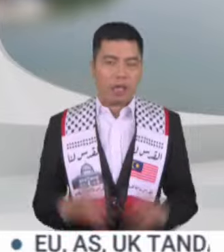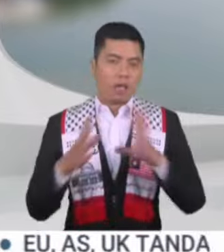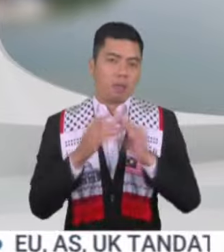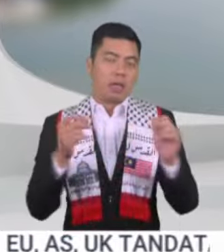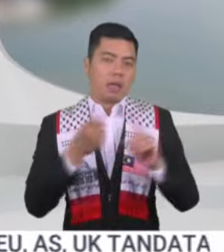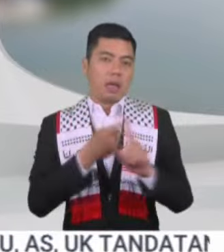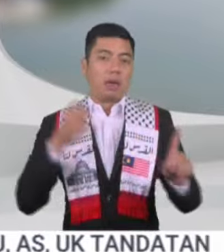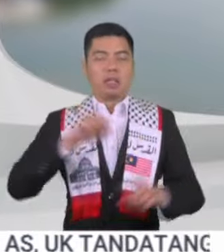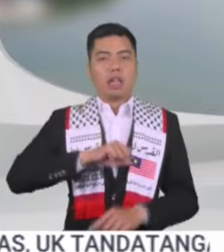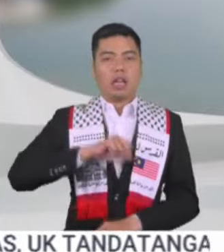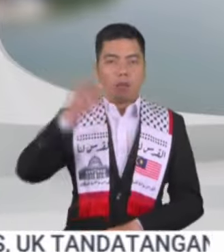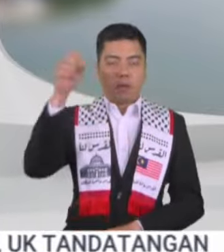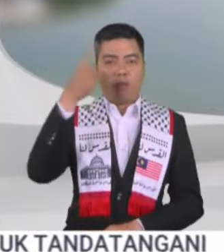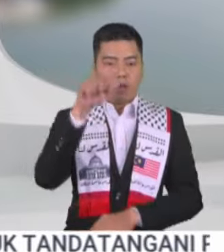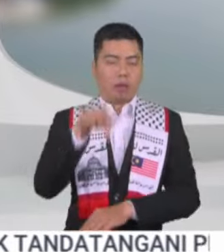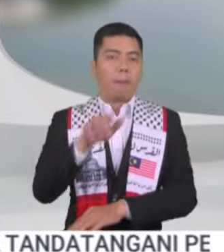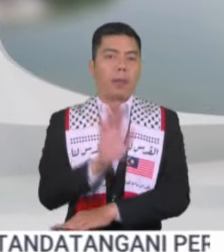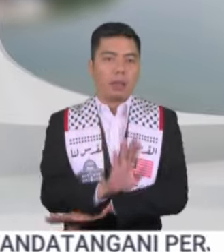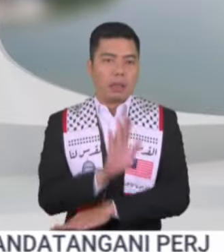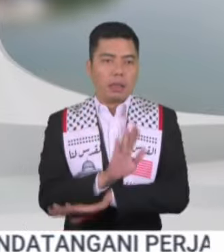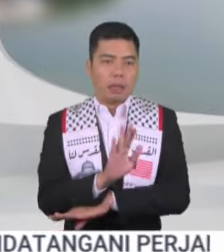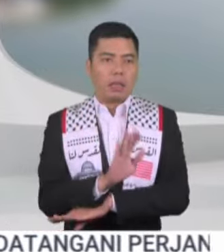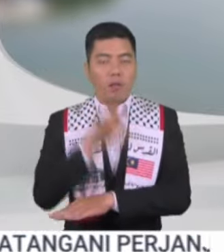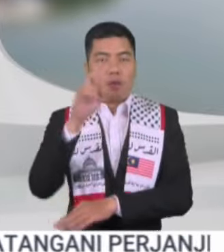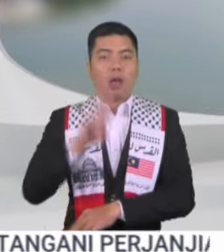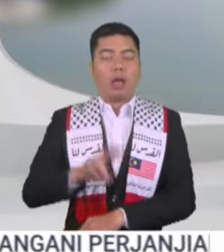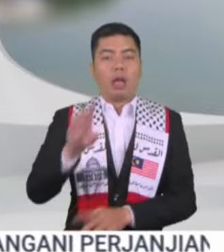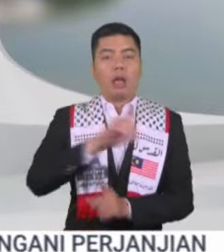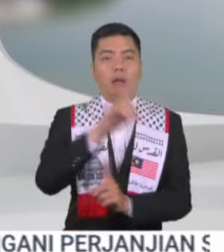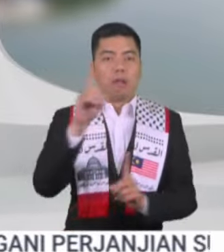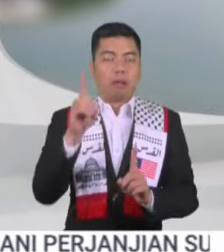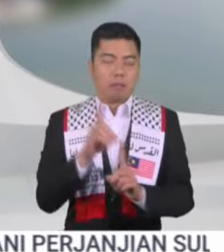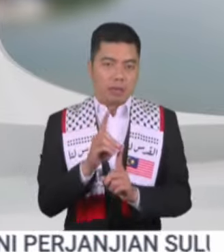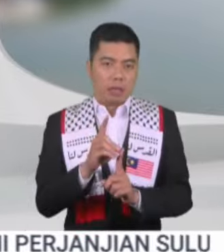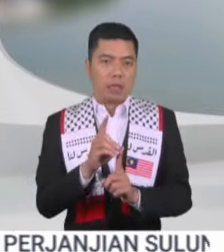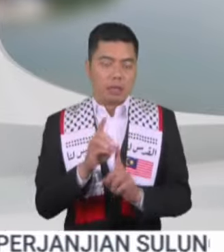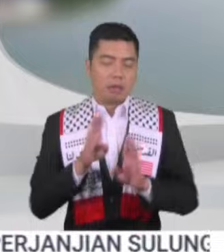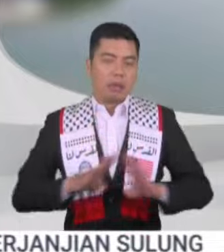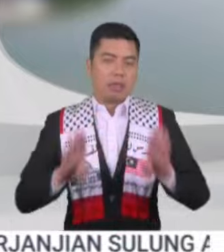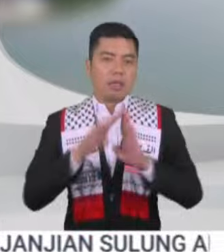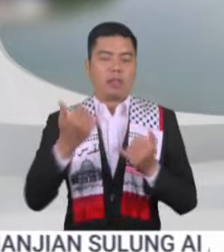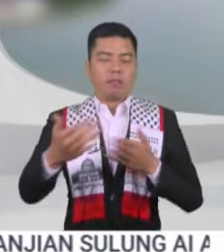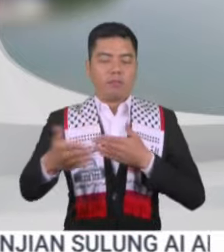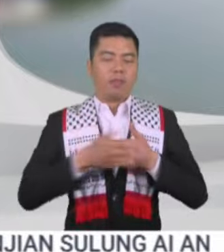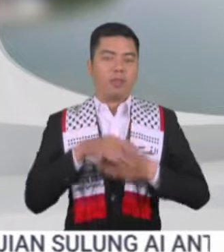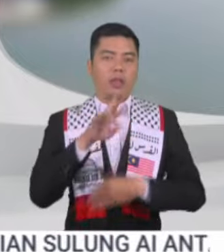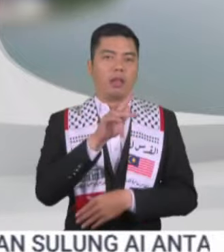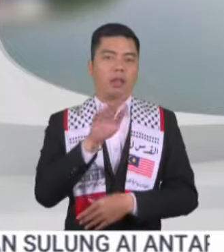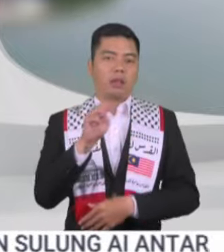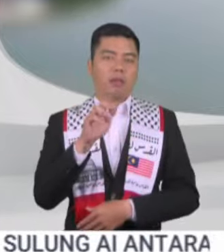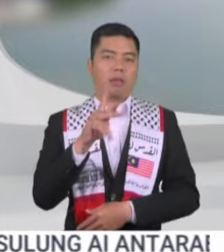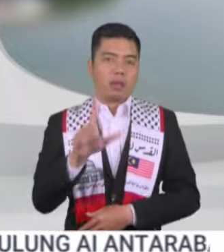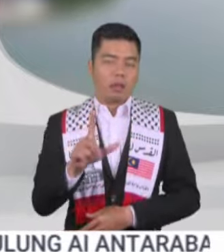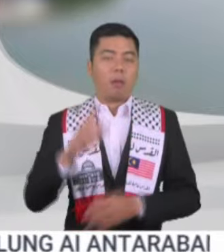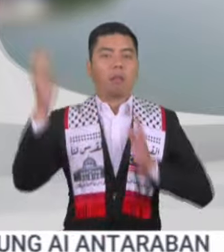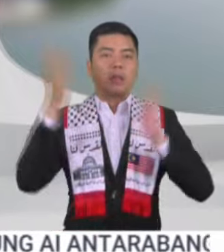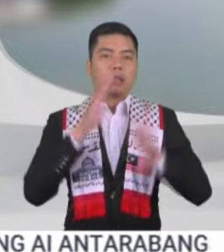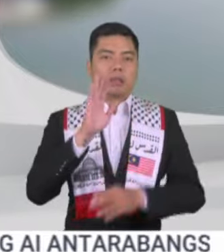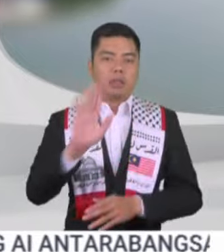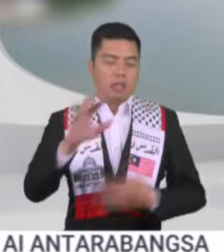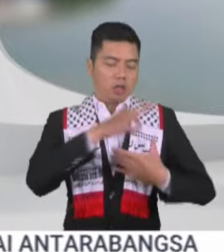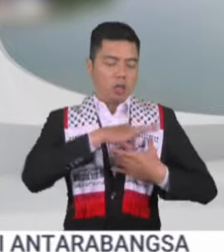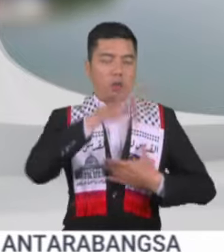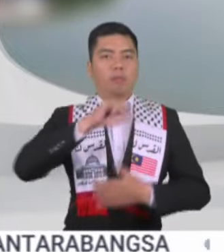sekian paparan dari Sabah untuk petang ini untuk lebih banyak perkembangan dalam berita wilayah kembali bersama Sahi Malaysia Madani jiwa